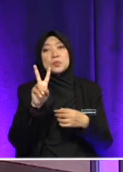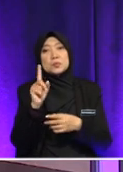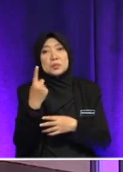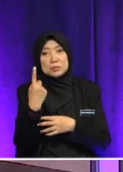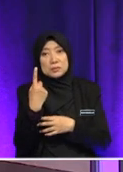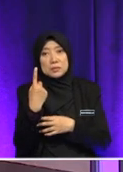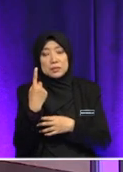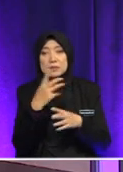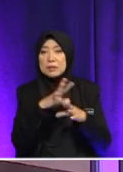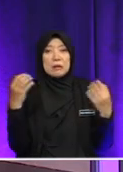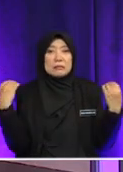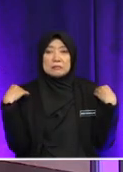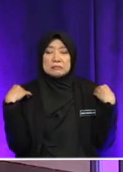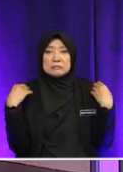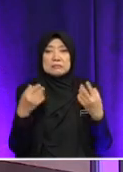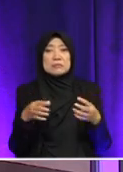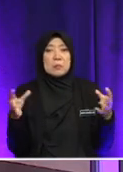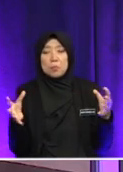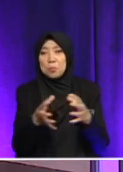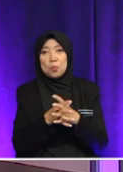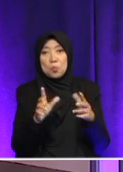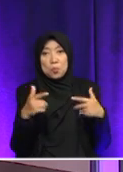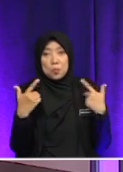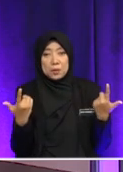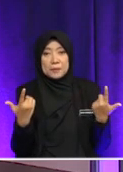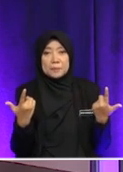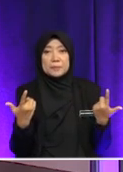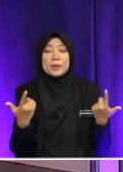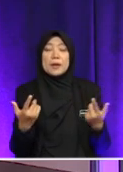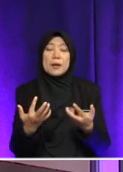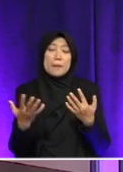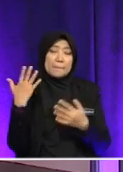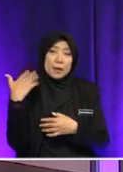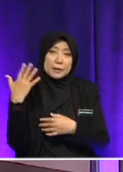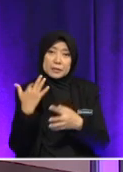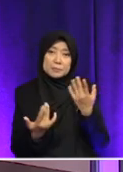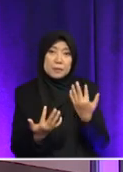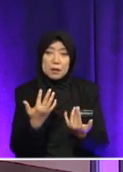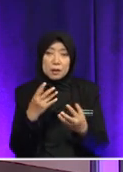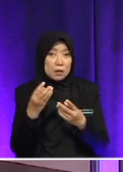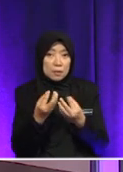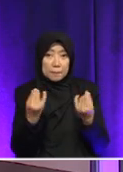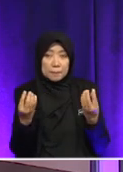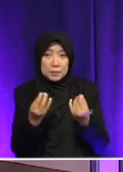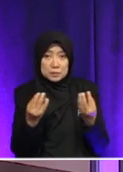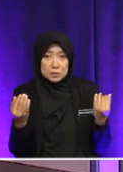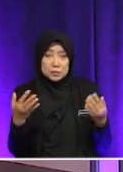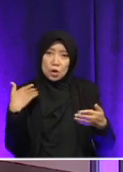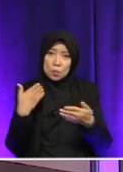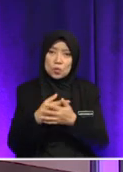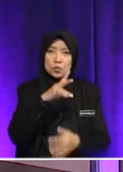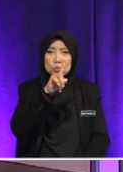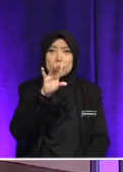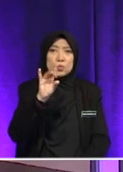Oke tanpa campuran lain macam mana kita panahkan pasir sehingga 1800 derajat Celcius akan